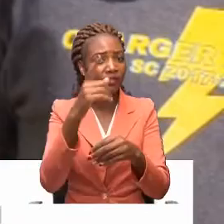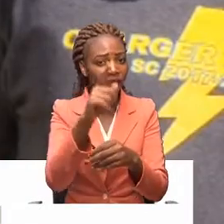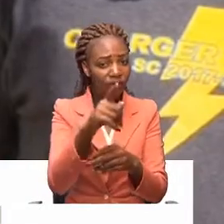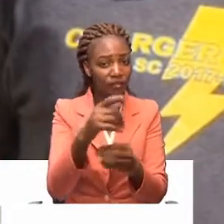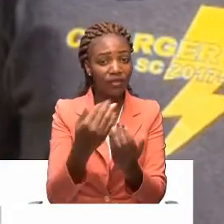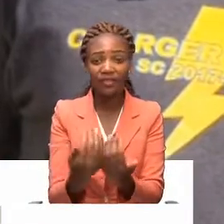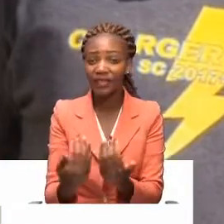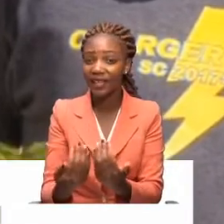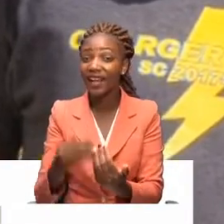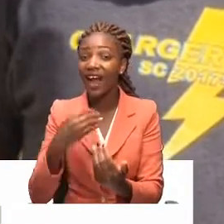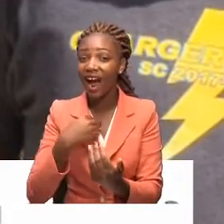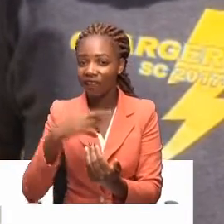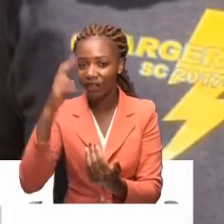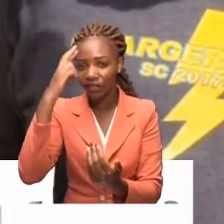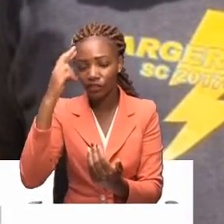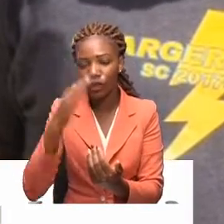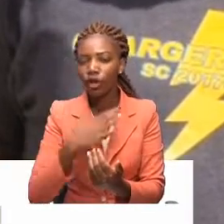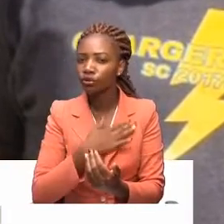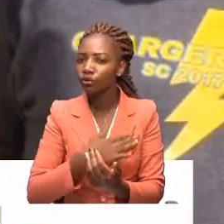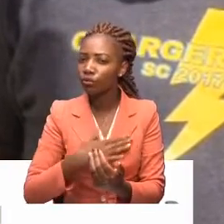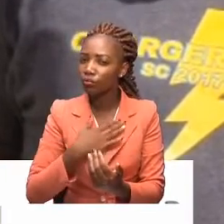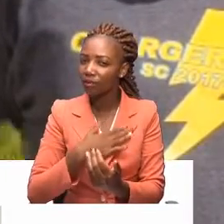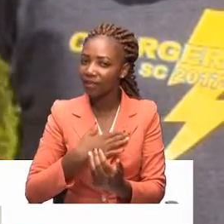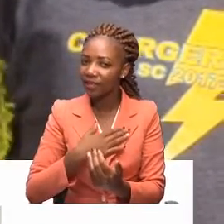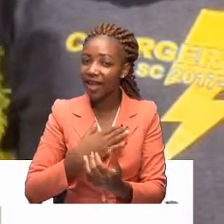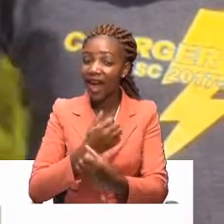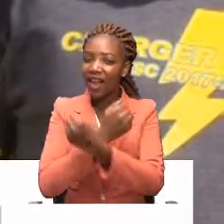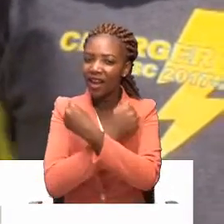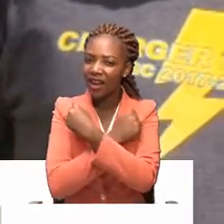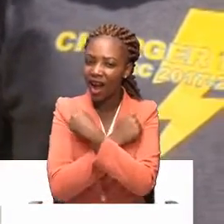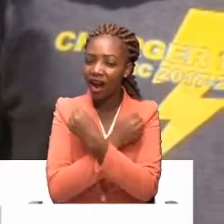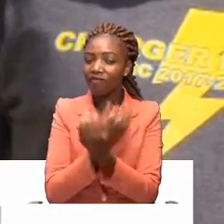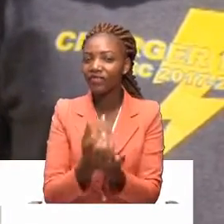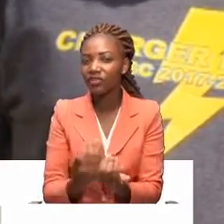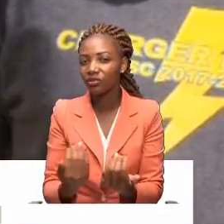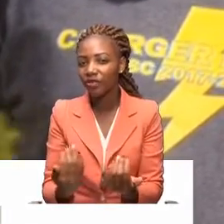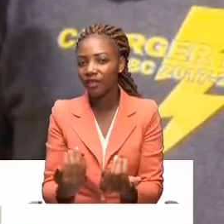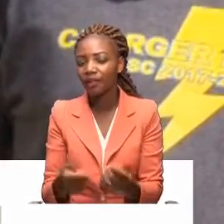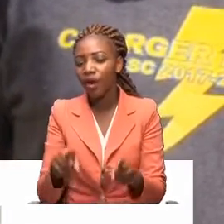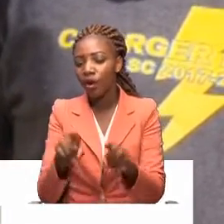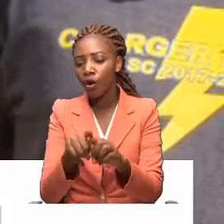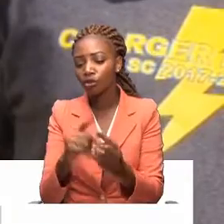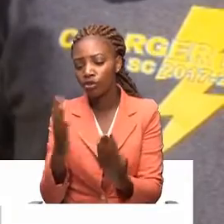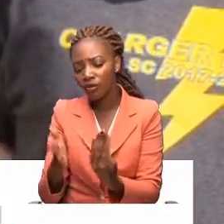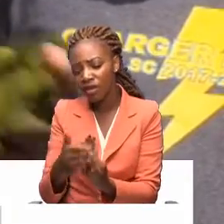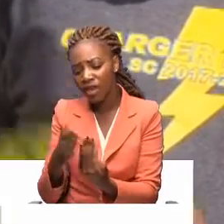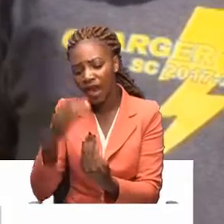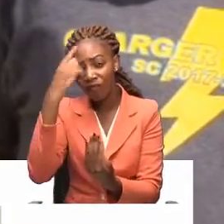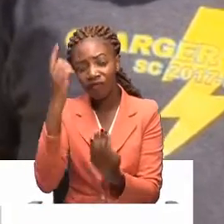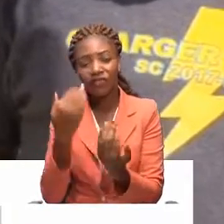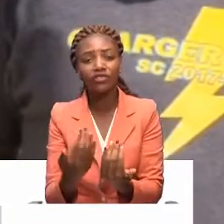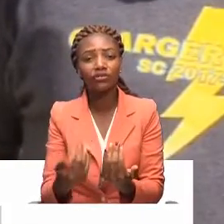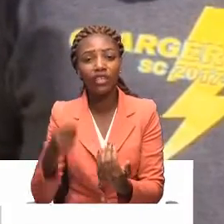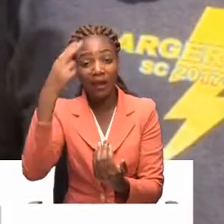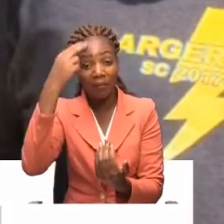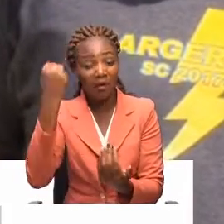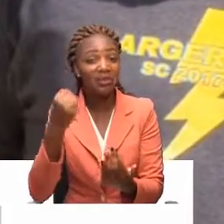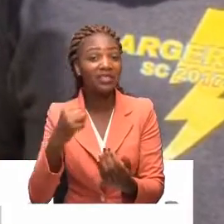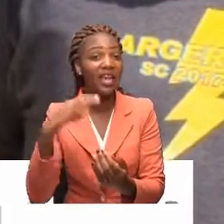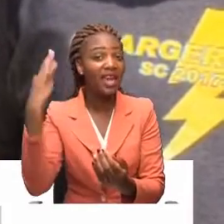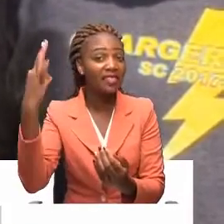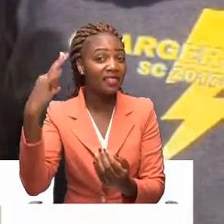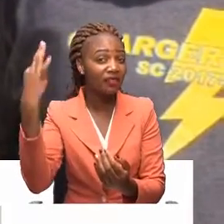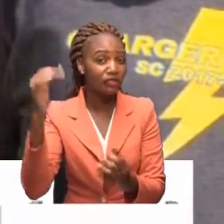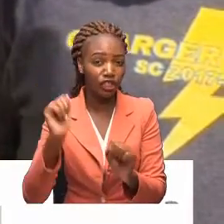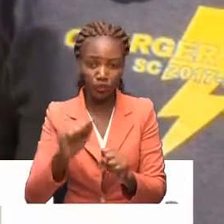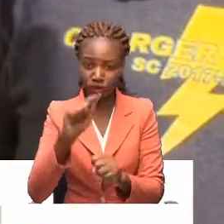sababu. Kwa hivyo penda huyo mtoto, utunze huyo mtoto, ni kwa sababu baadaye kuna faida ya